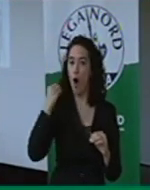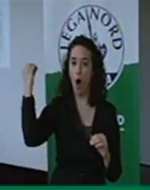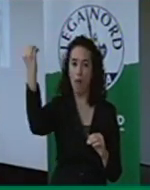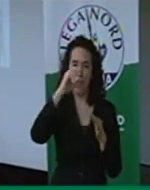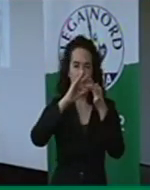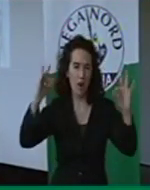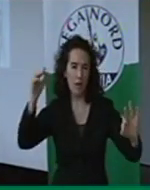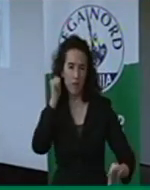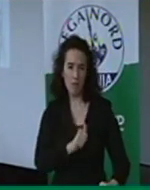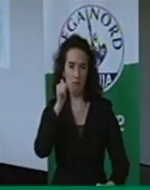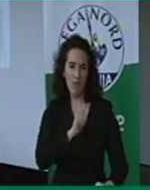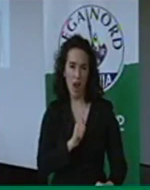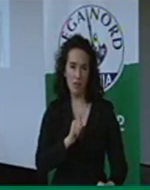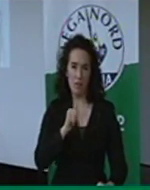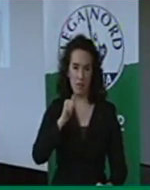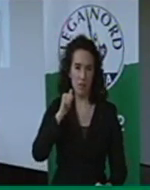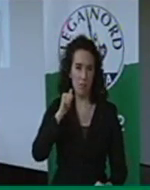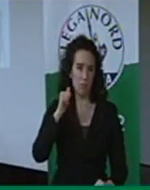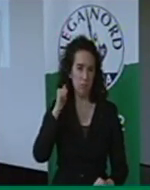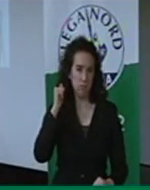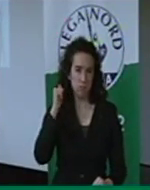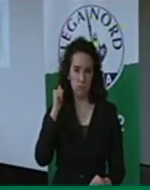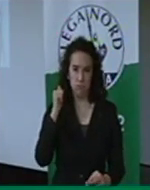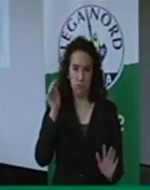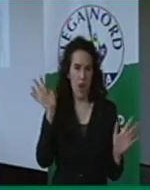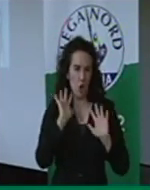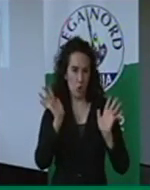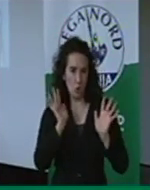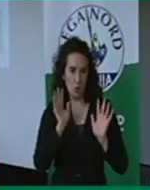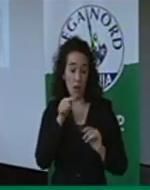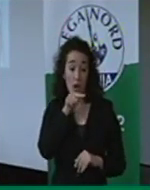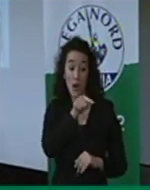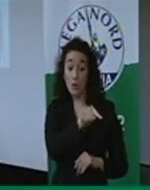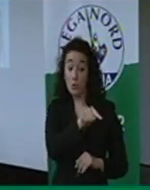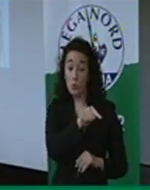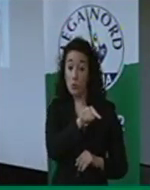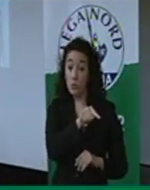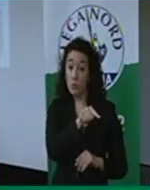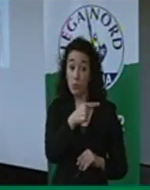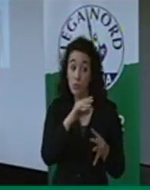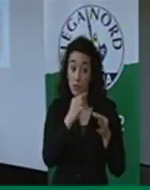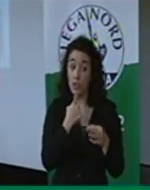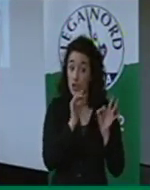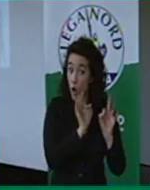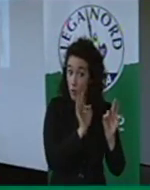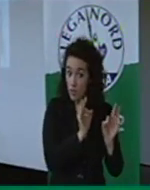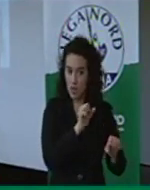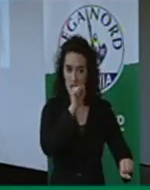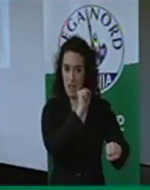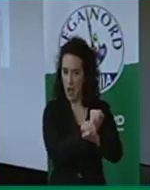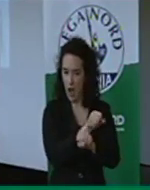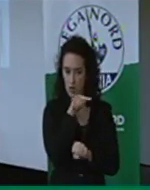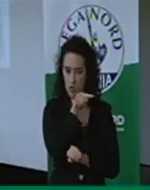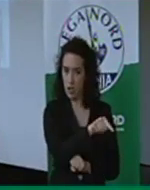falsa per questo ti condanniamo al carcere e per penitenza